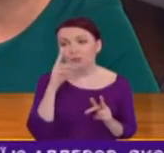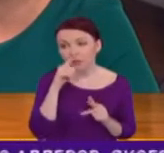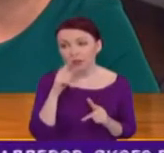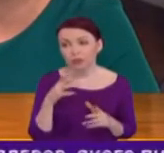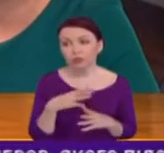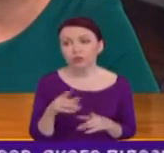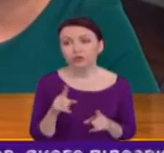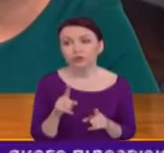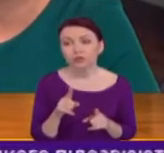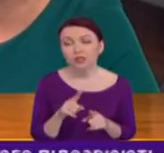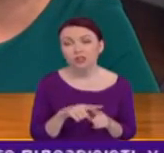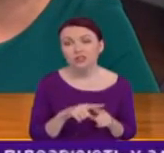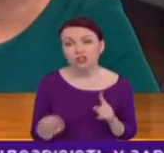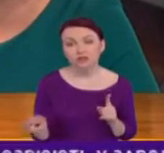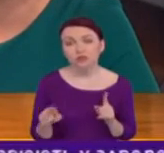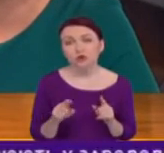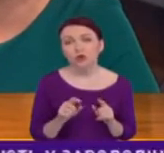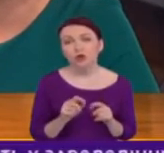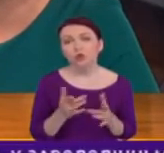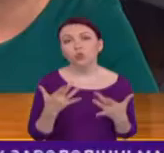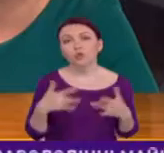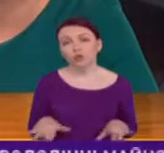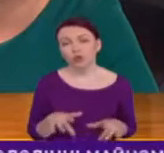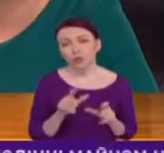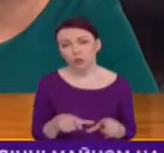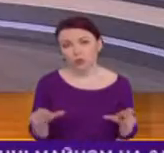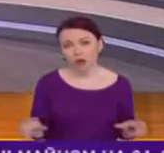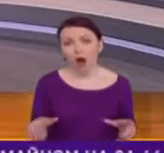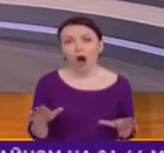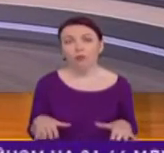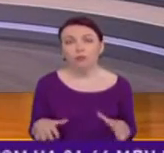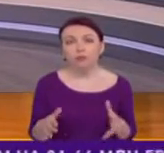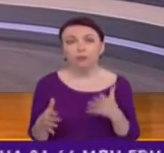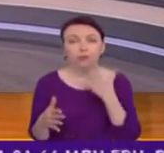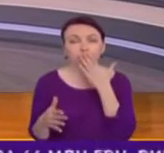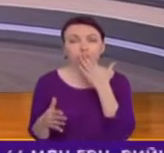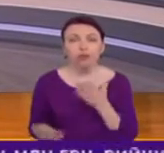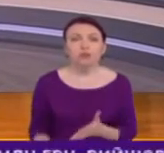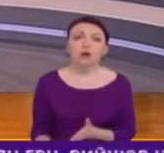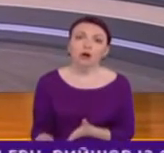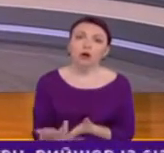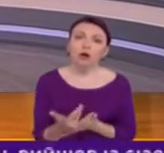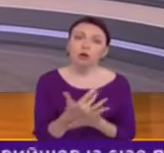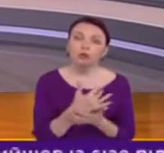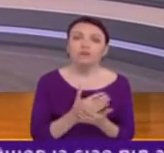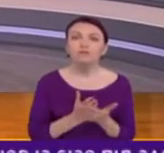що вони зашвидко розпустили саме людей, а потім вони набирали людей